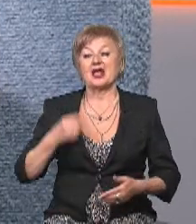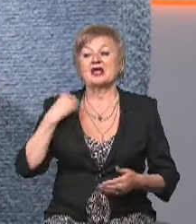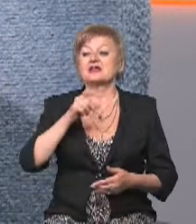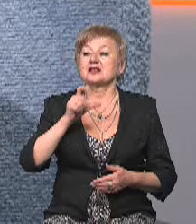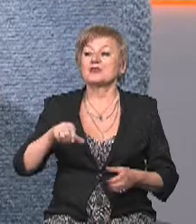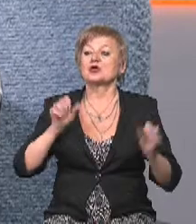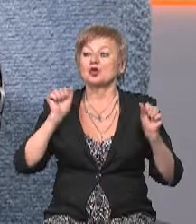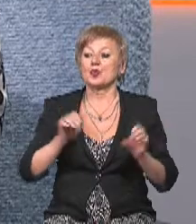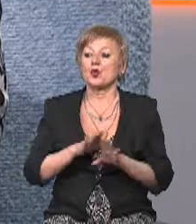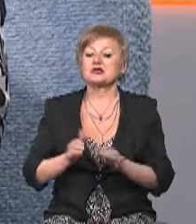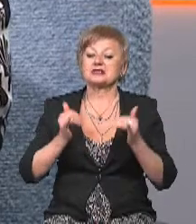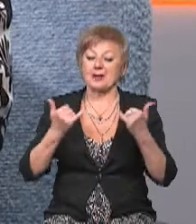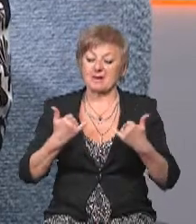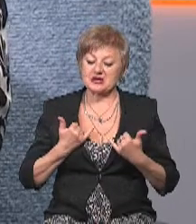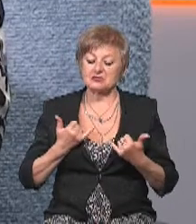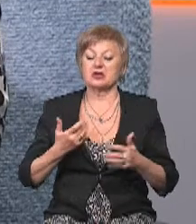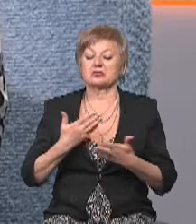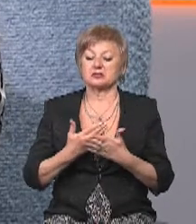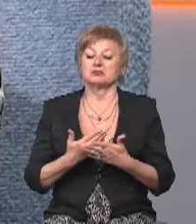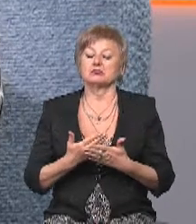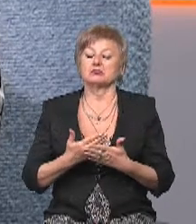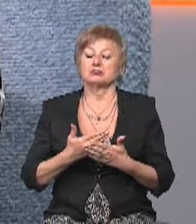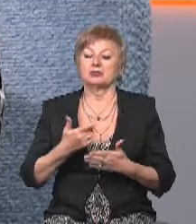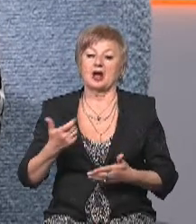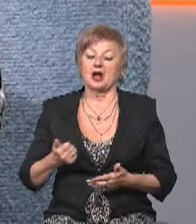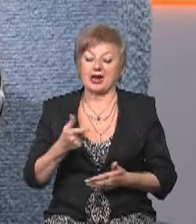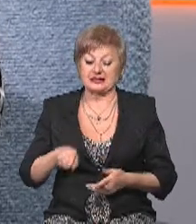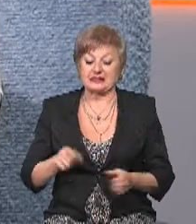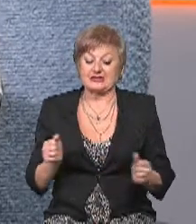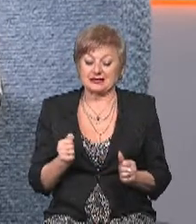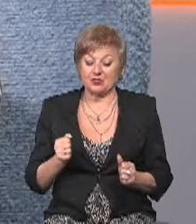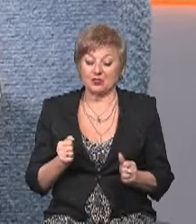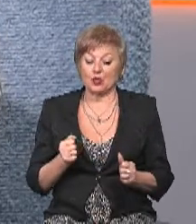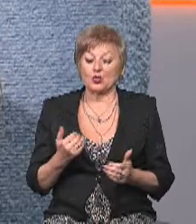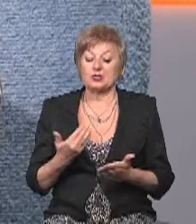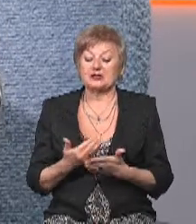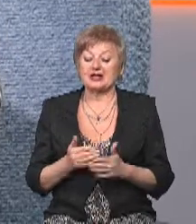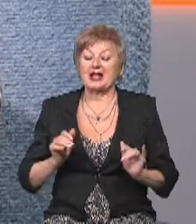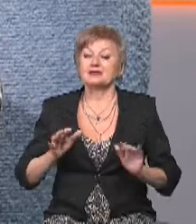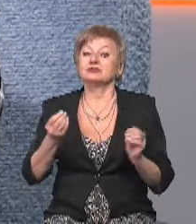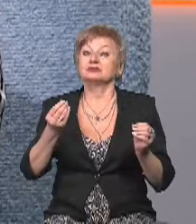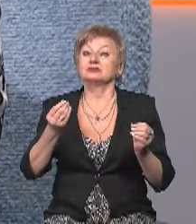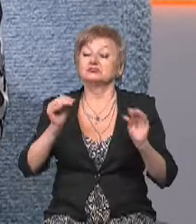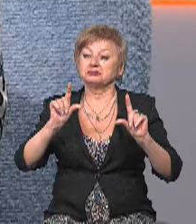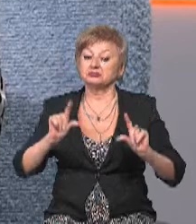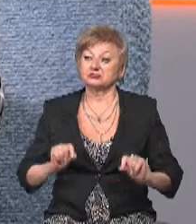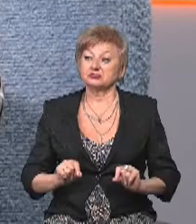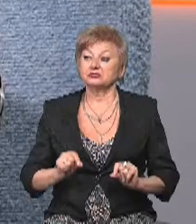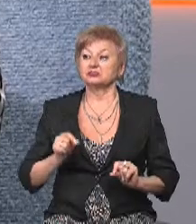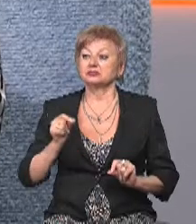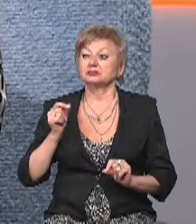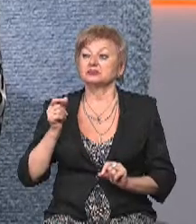Запоріжці можуть забезпечити себе блакитним паливом на всю зиму за нині діючою ціною